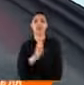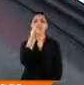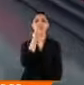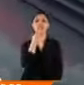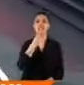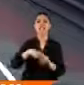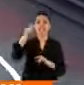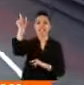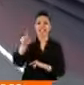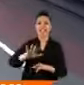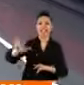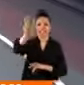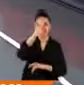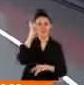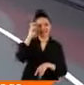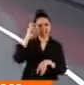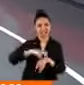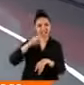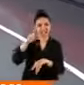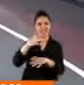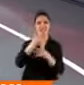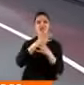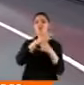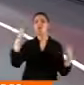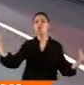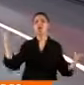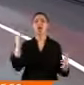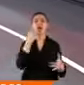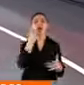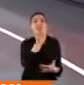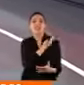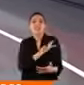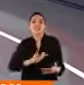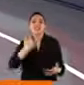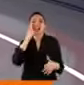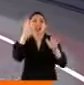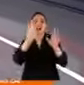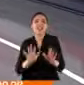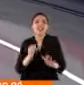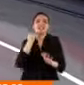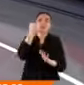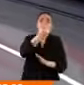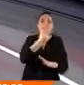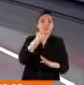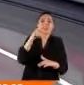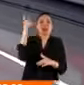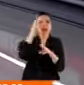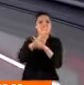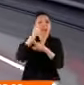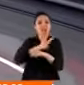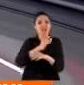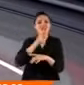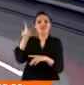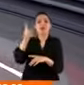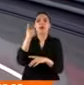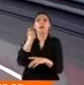Dokuz yaşındaki Hira'yı hatırlayacaksınız. Çok büyük bir Atatürk sevgisi ve Anıtkabir'i ziyaret etme hayali vardı. Onu Yüksekova'dan Ankara'ya götürme şansı olmayan